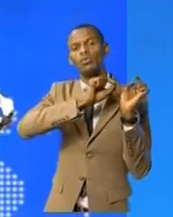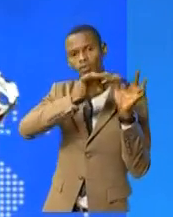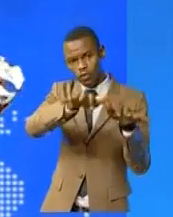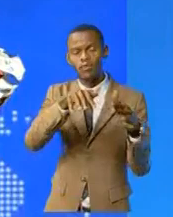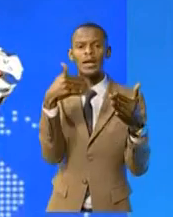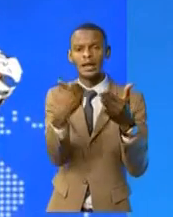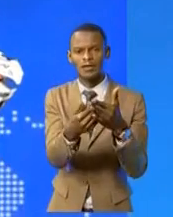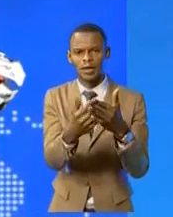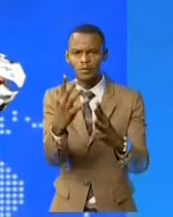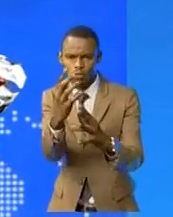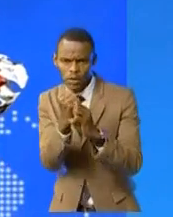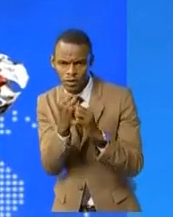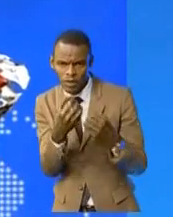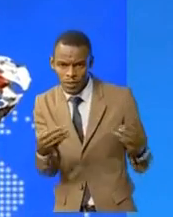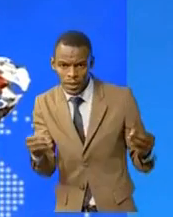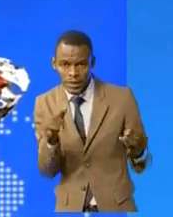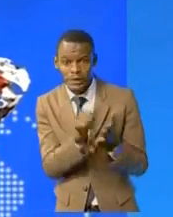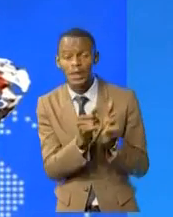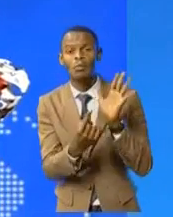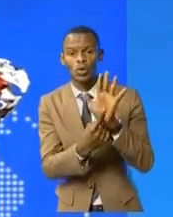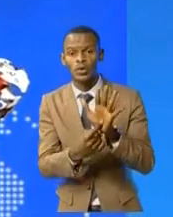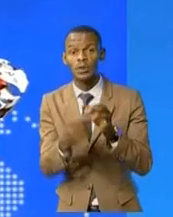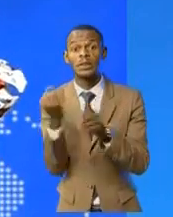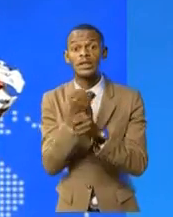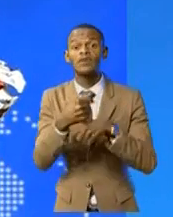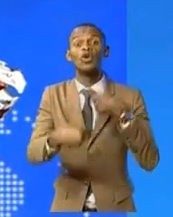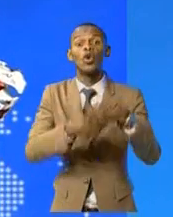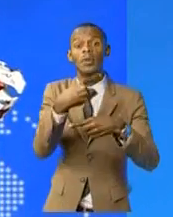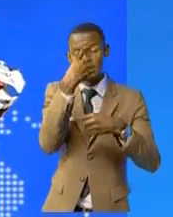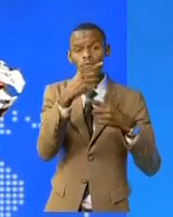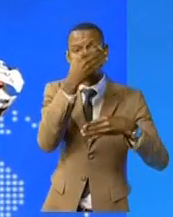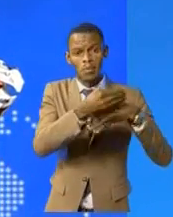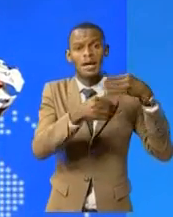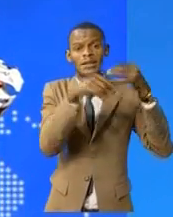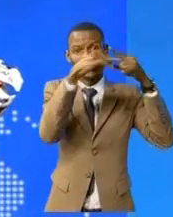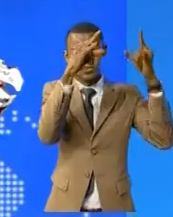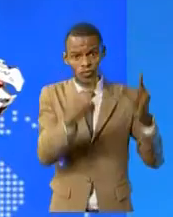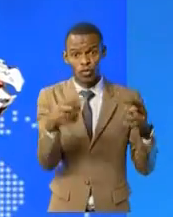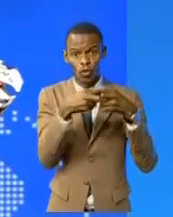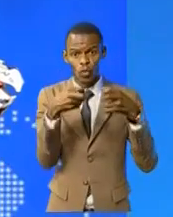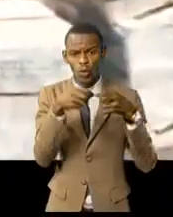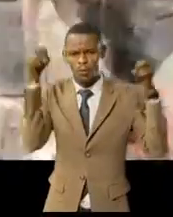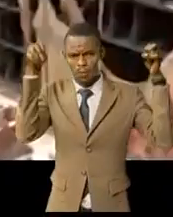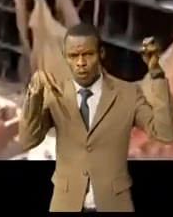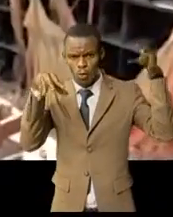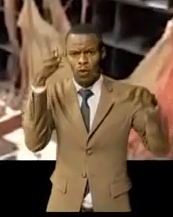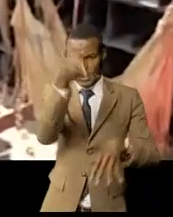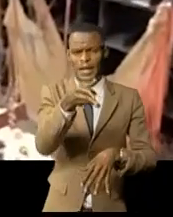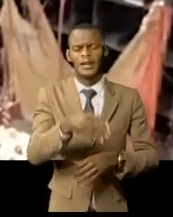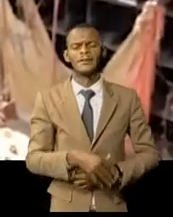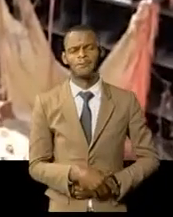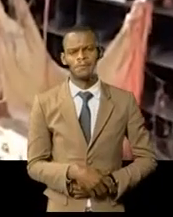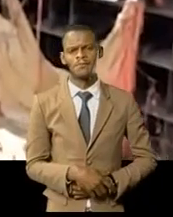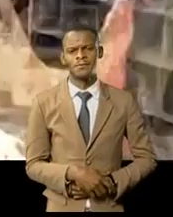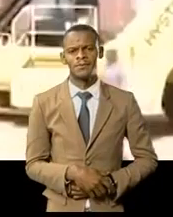temps la reprise de travaux qui alimentera le Grand Kasaï en énergie électrique. Reportage Rodépanda. La construction du